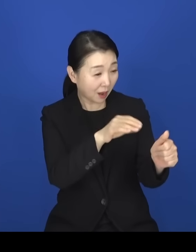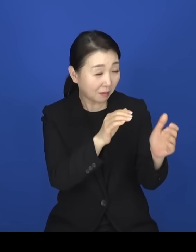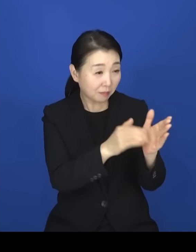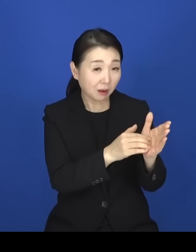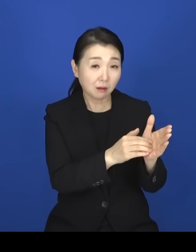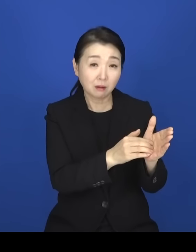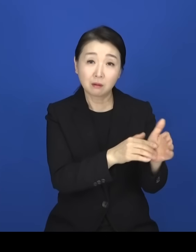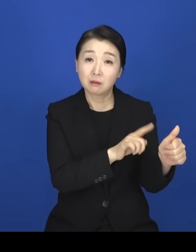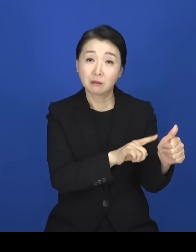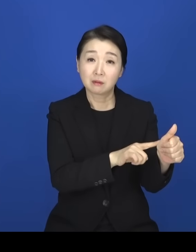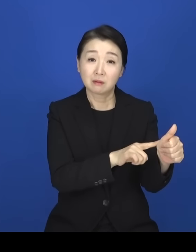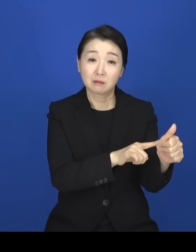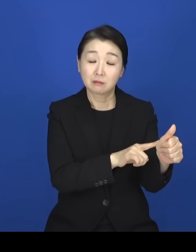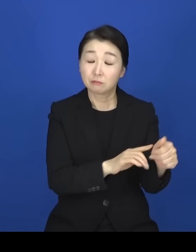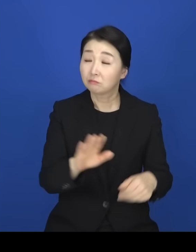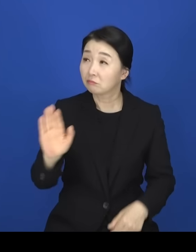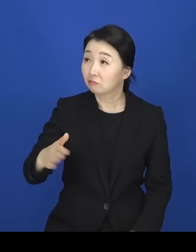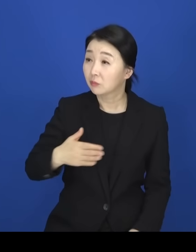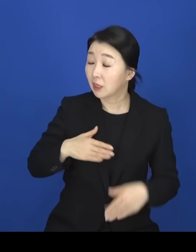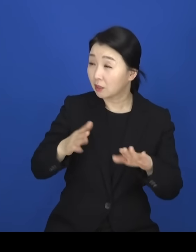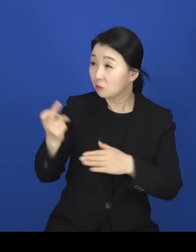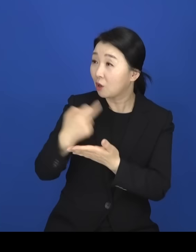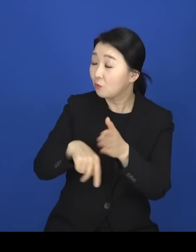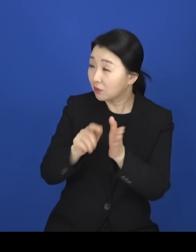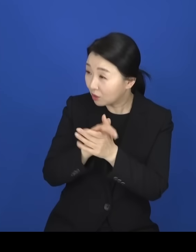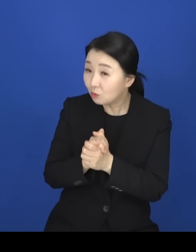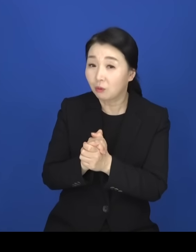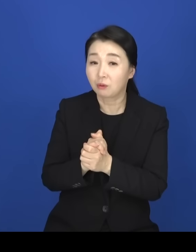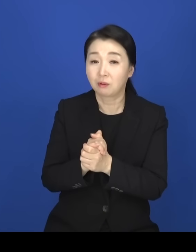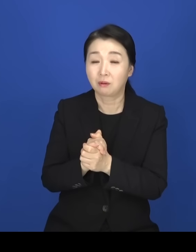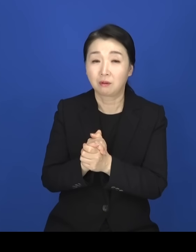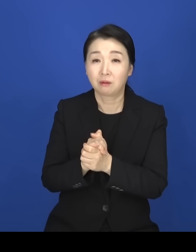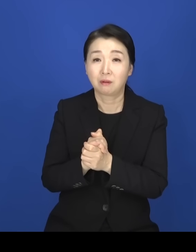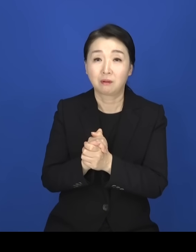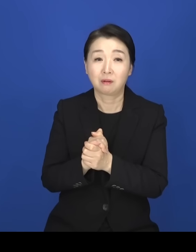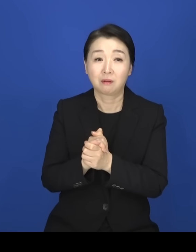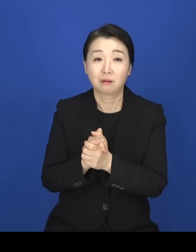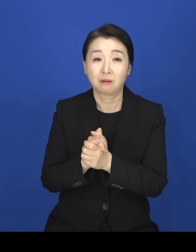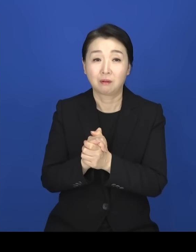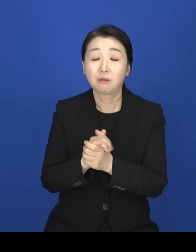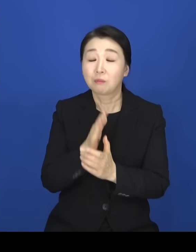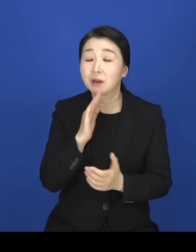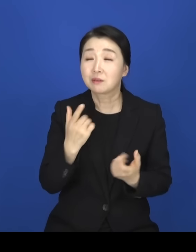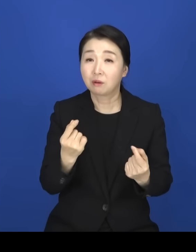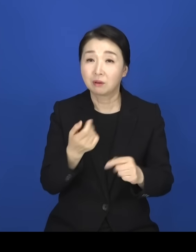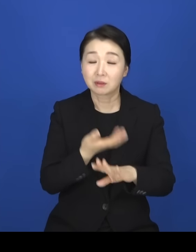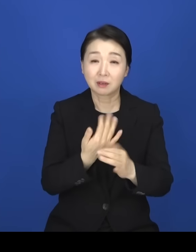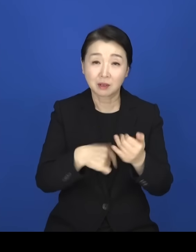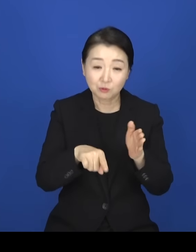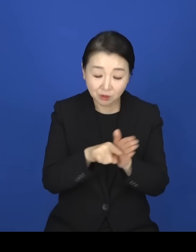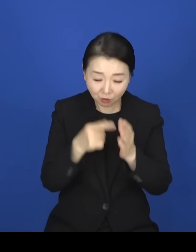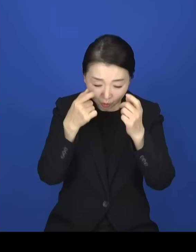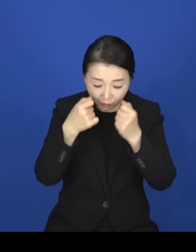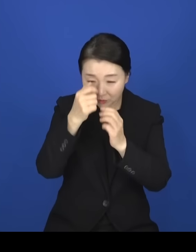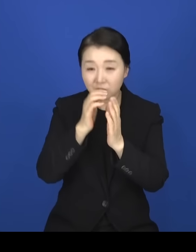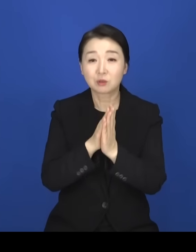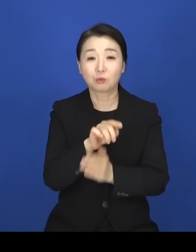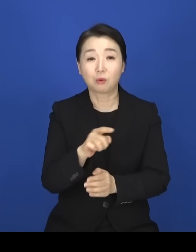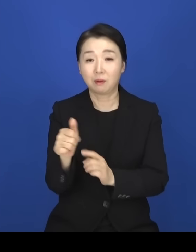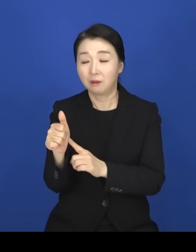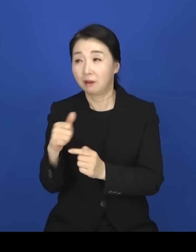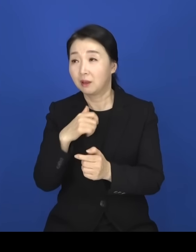시켰더니 기리가 형, 저 지금 형을 위해서 기도한 거예요 라고 하더래요. 울면서. 남을 위해서 눈물을 흘리면서 기도를 해가지고